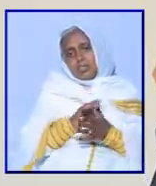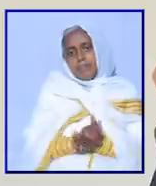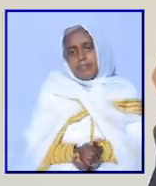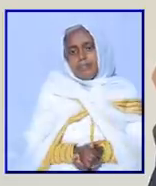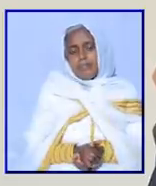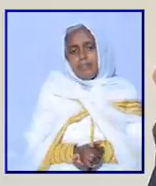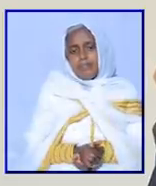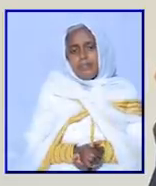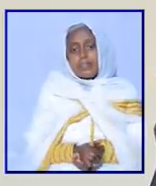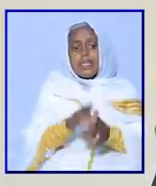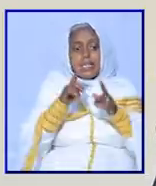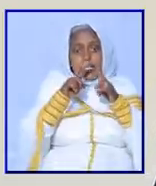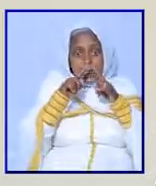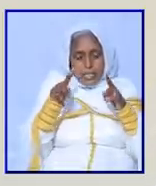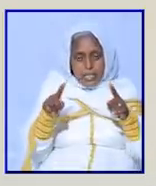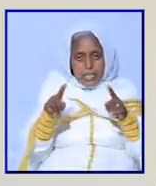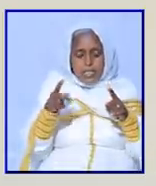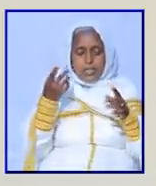ይኖራል